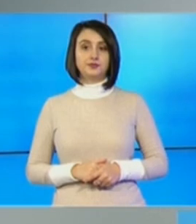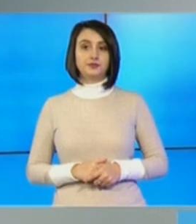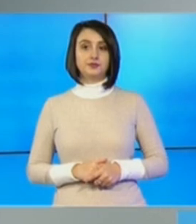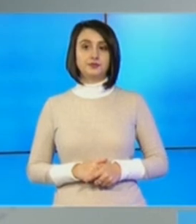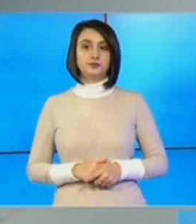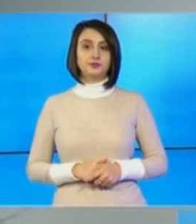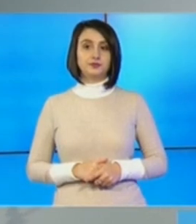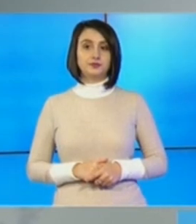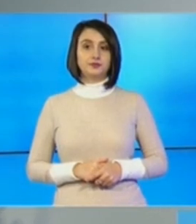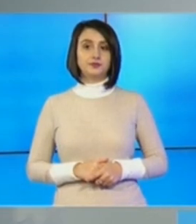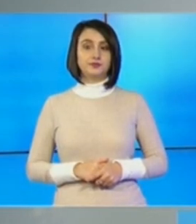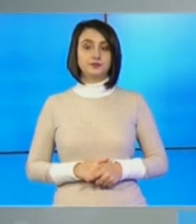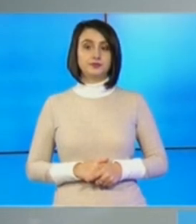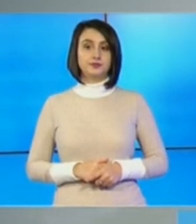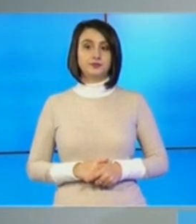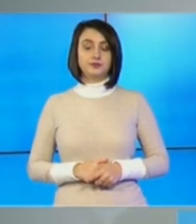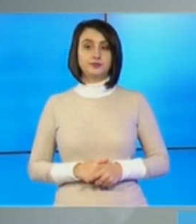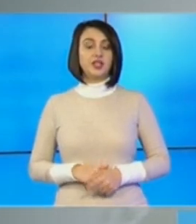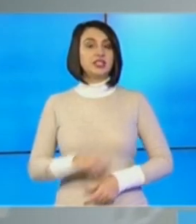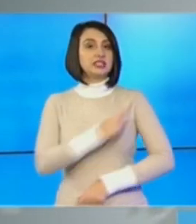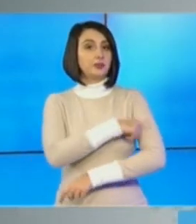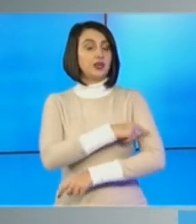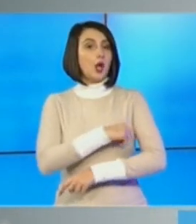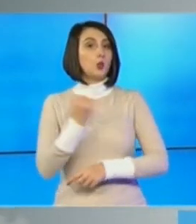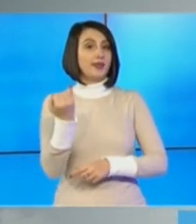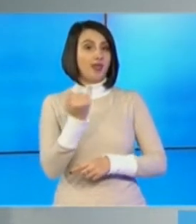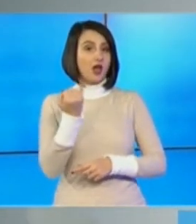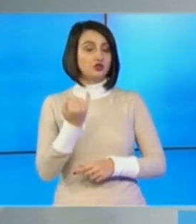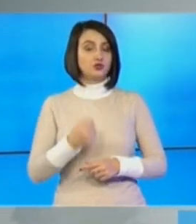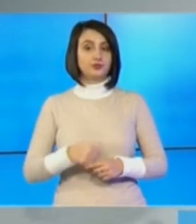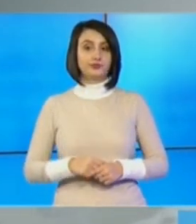Spitalul de boli infecțioase din Iași, în cursul